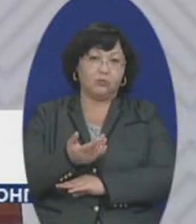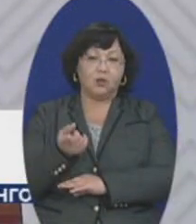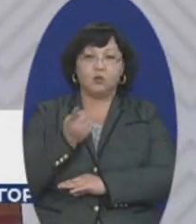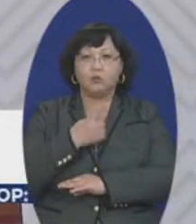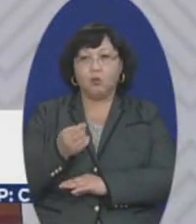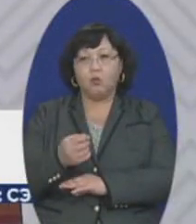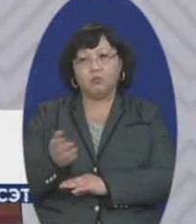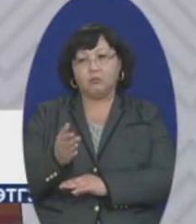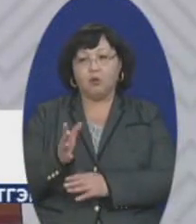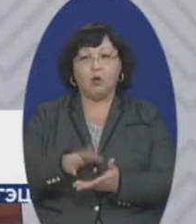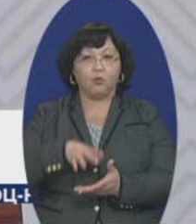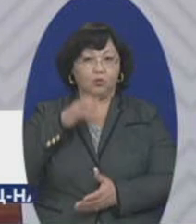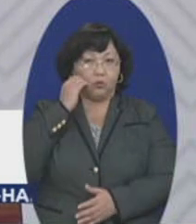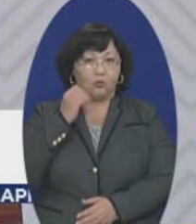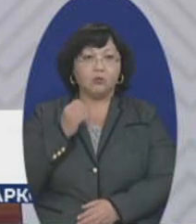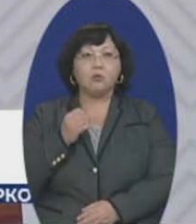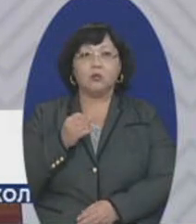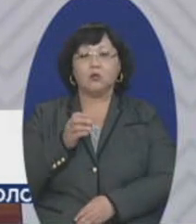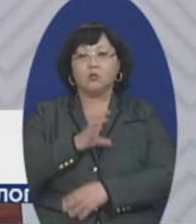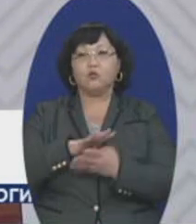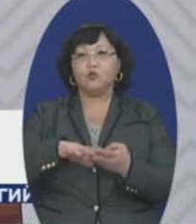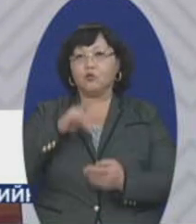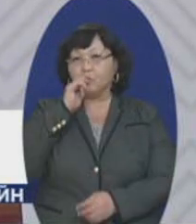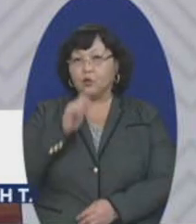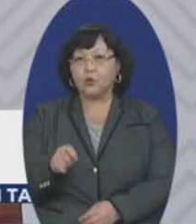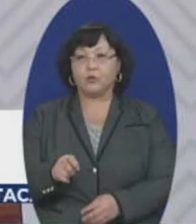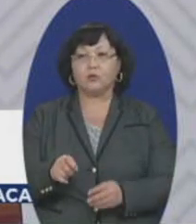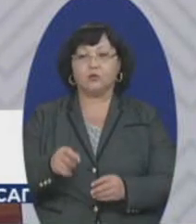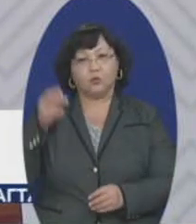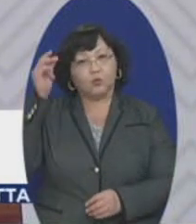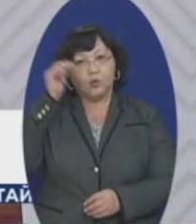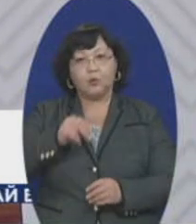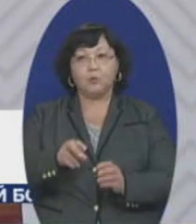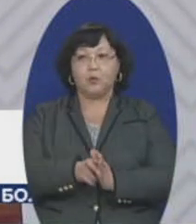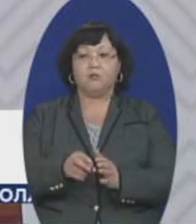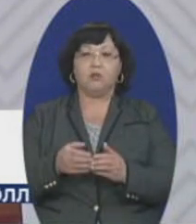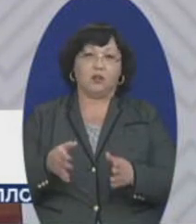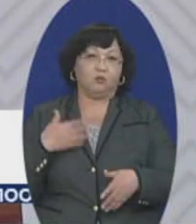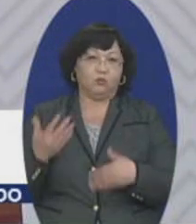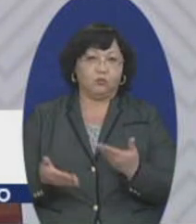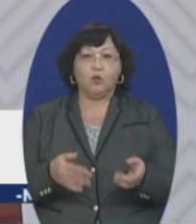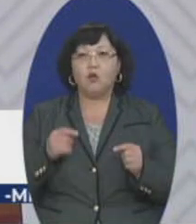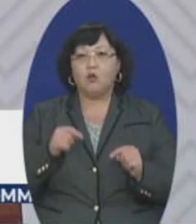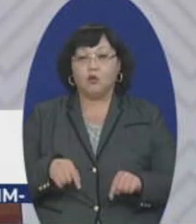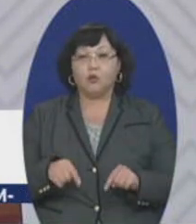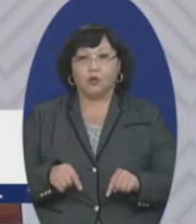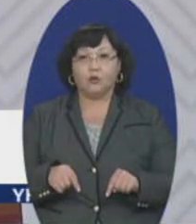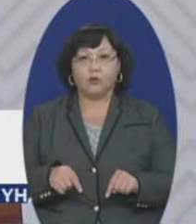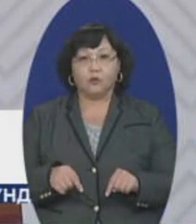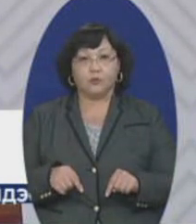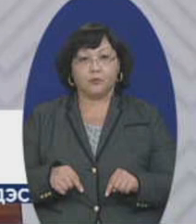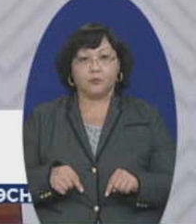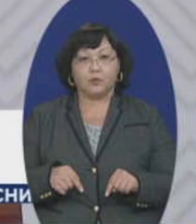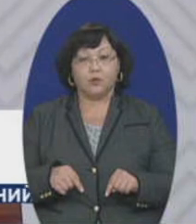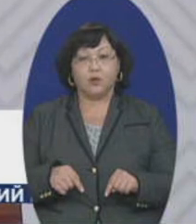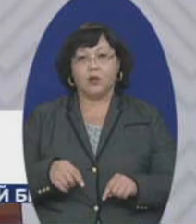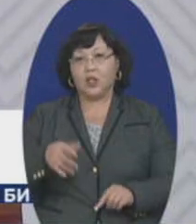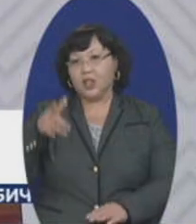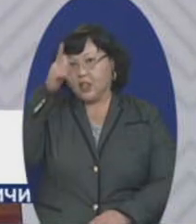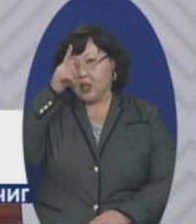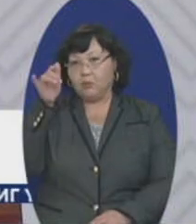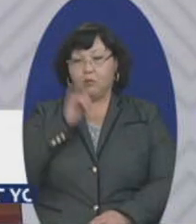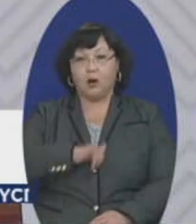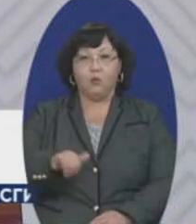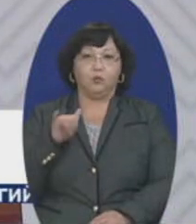орчим оюутныг бас одоо тэтгэлэгтэй сурах боломж олонж бүрдүүллээ. За мөн одоо өнөөдөр бас холбооны бүгднах